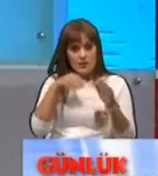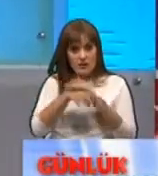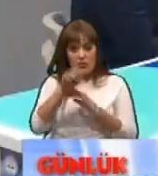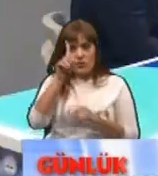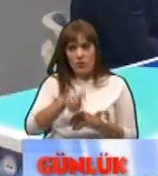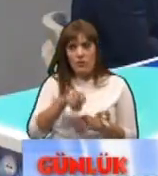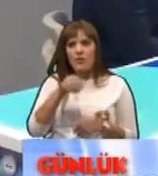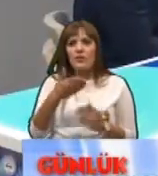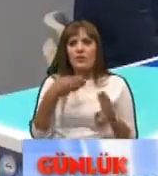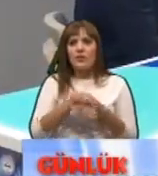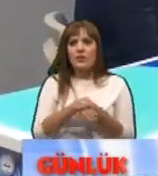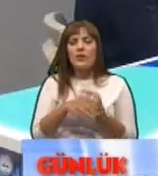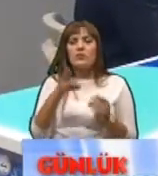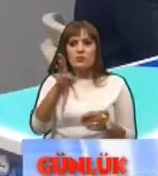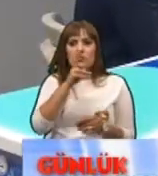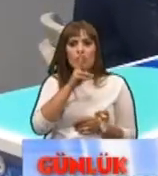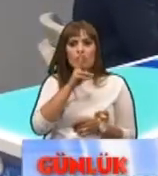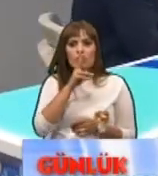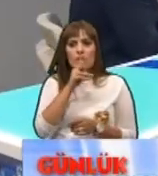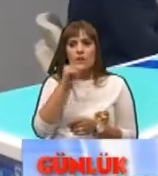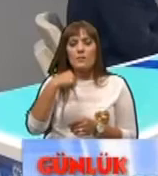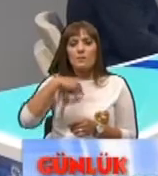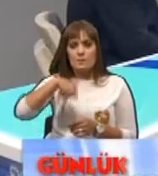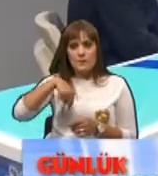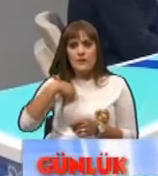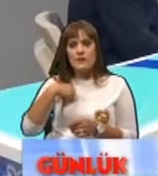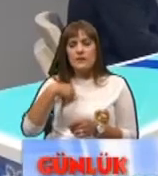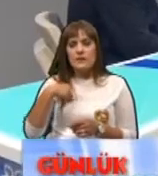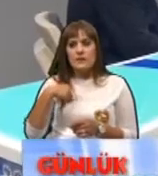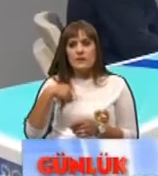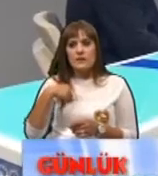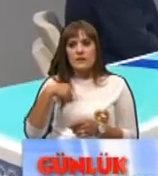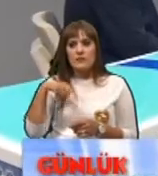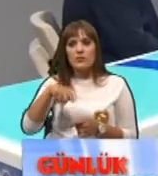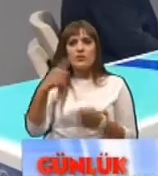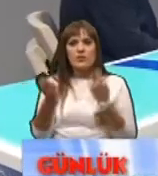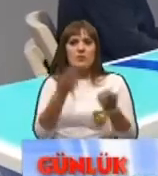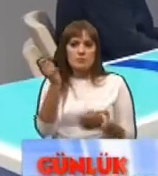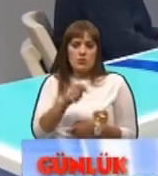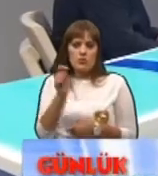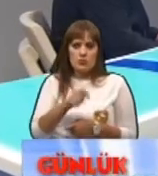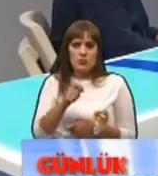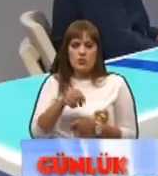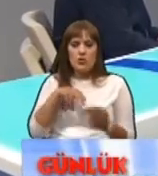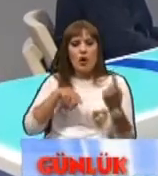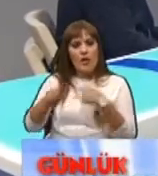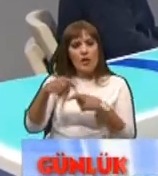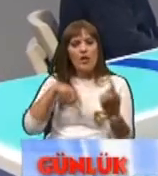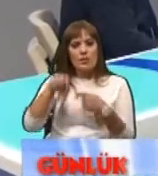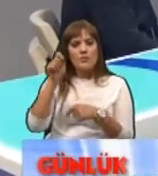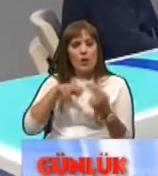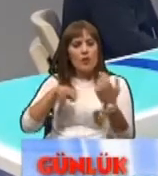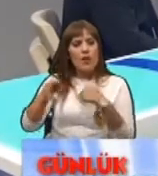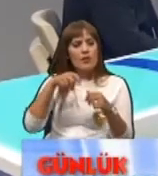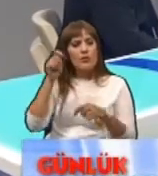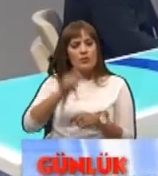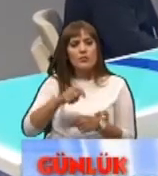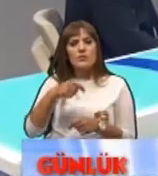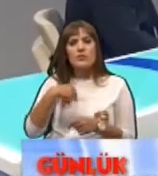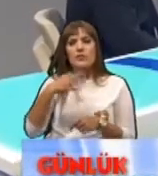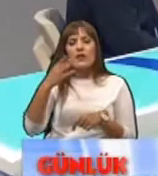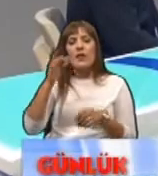mu? Girer. Sonuçta biz de bu işi şey yapıyoruz, yönlendiriyoruz hastalarımızı.